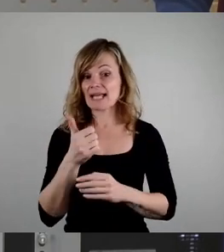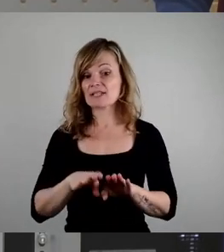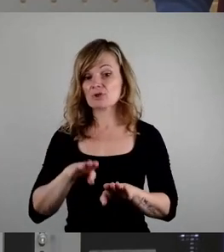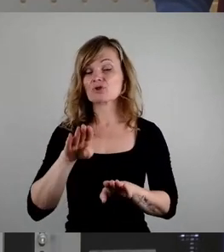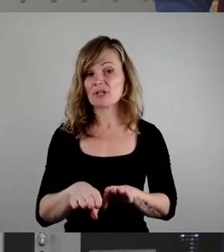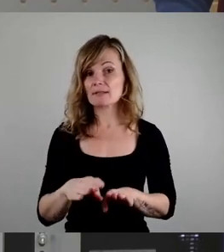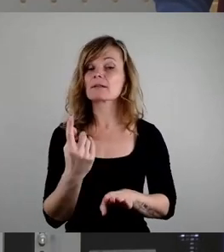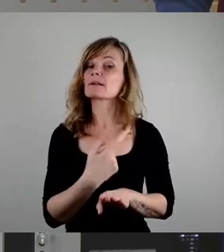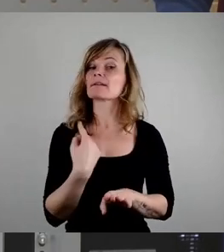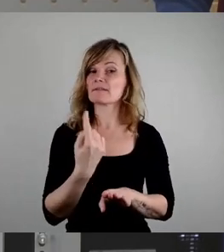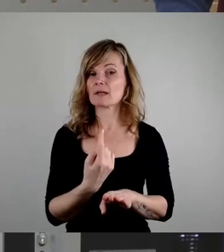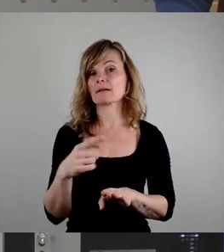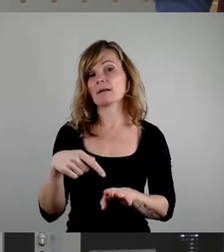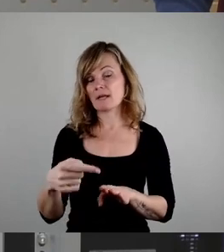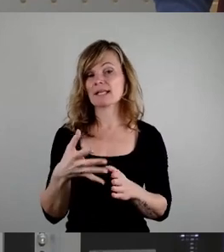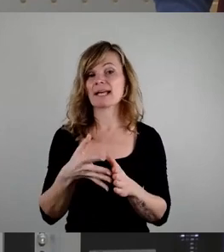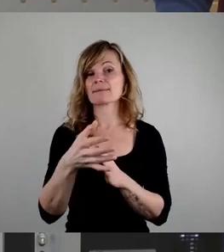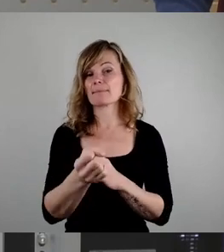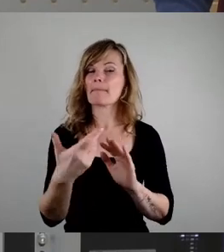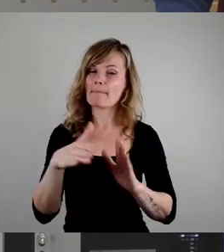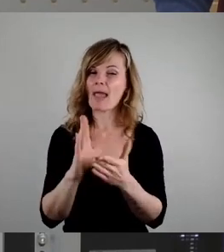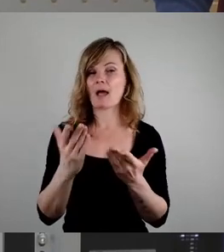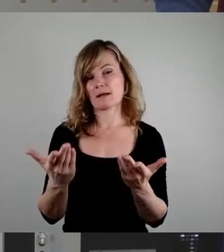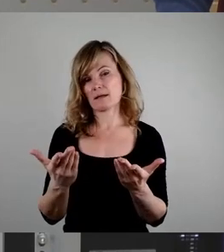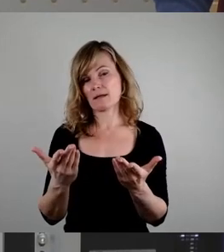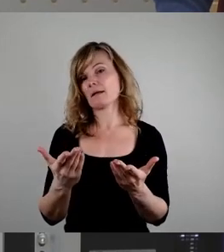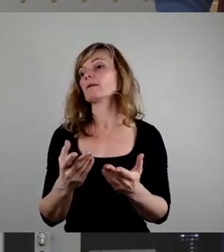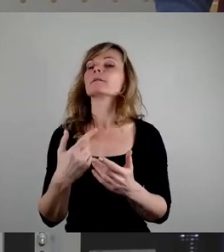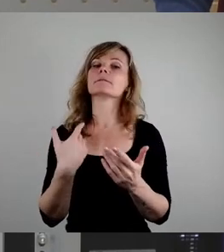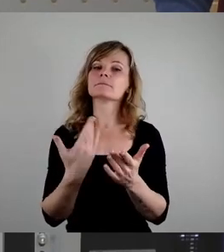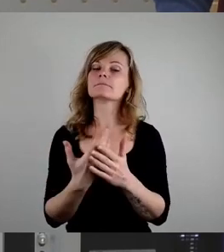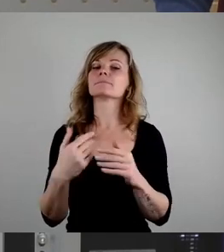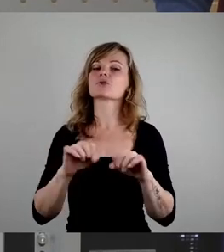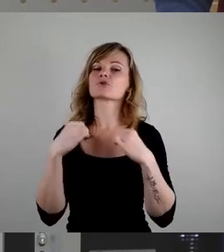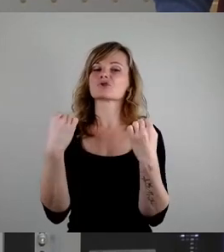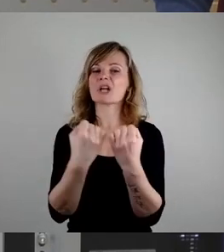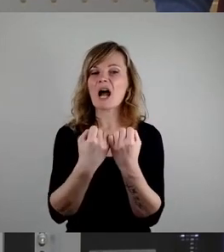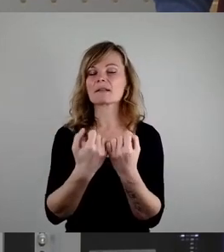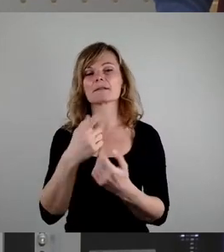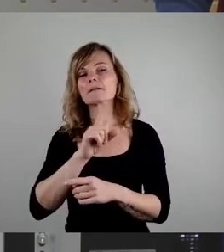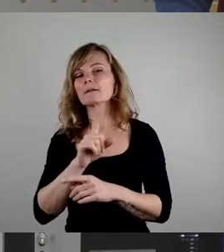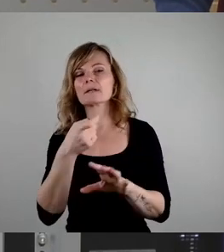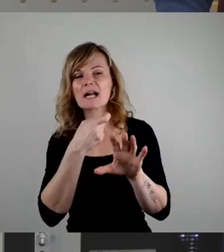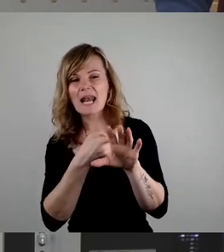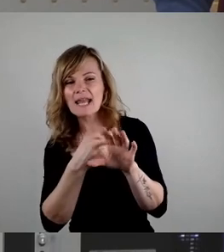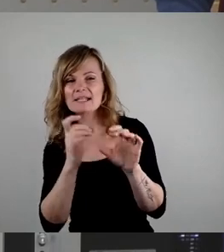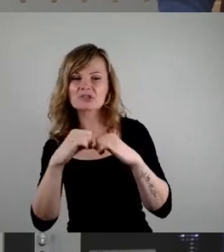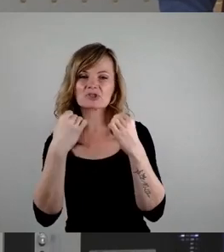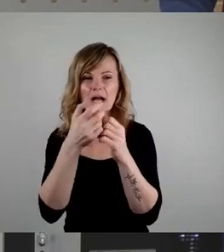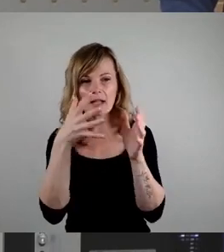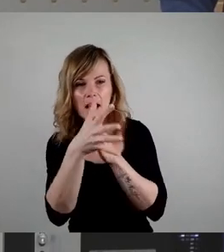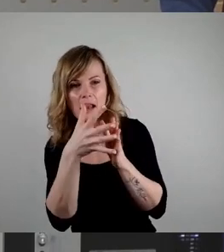wir einer transparenteren Welt, der gläserne Staat und nicht der gläserne Bürger, kommen wir den einen Schritt